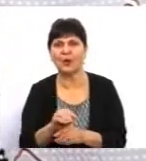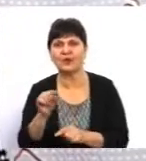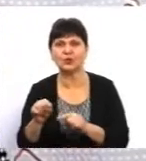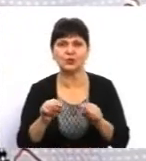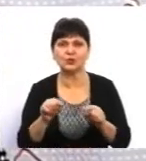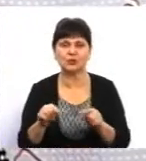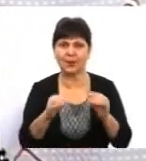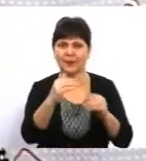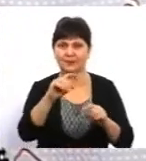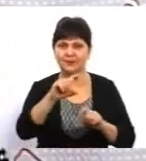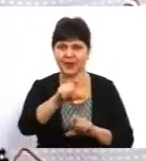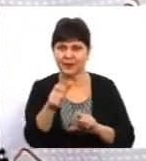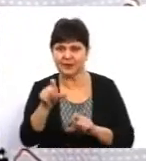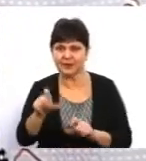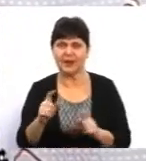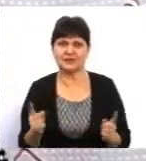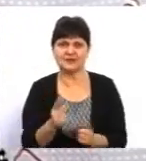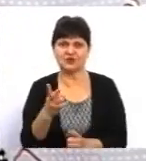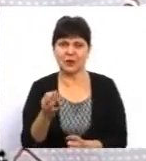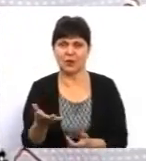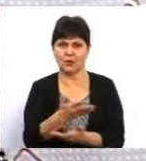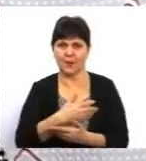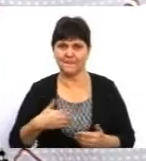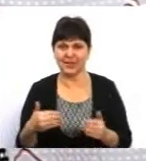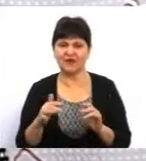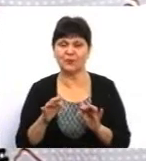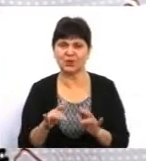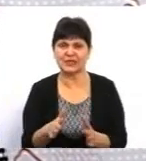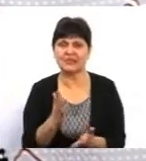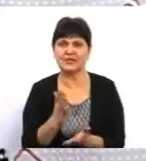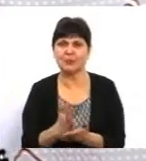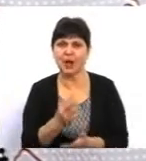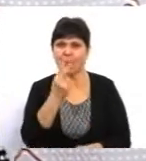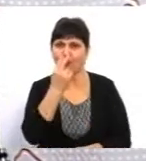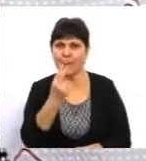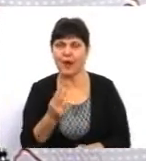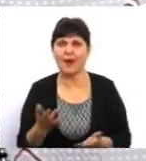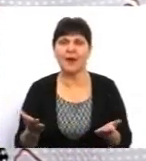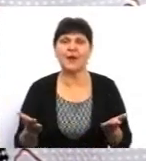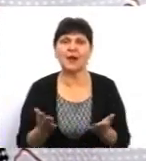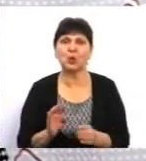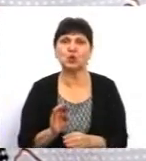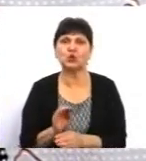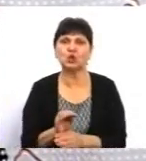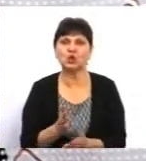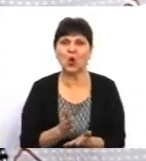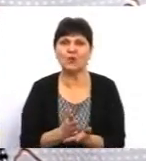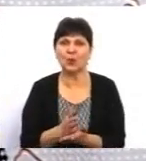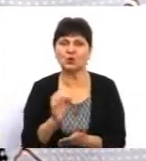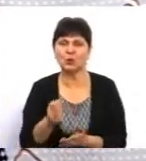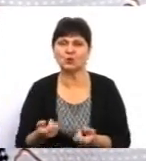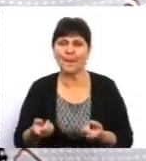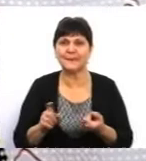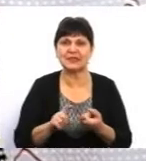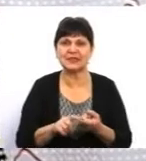іконку. І, звичайно, ми в процесі маємо можливість побачити, яку ще додаткову послугу можна підключити до